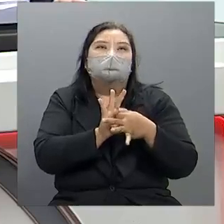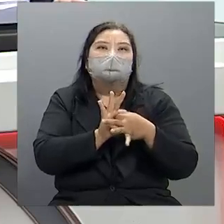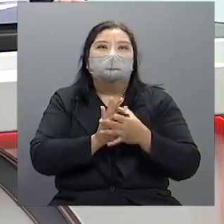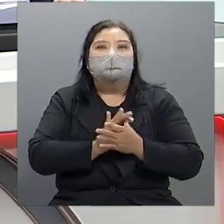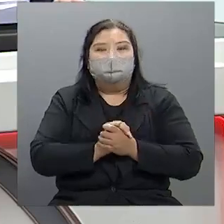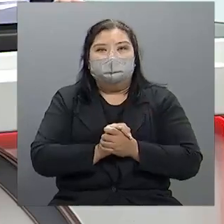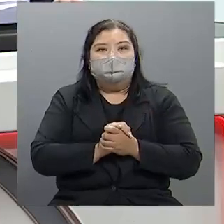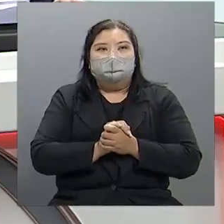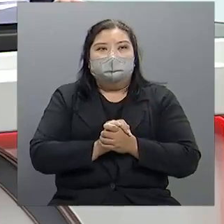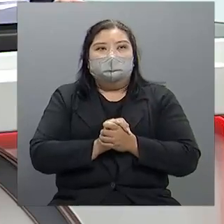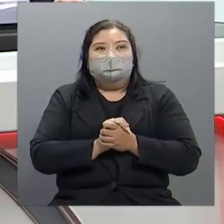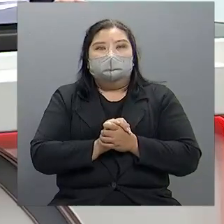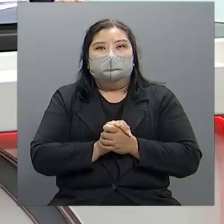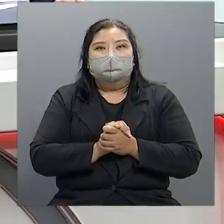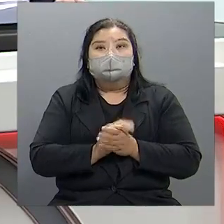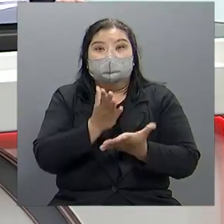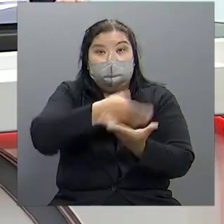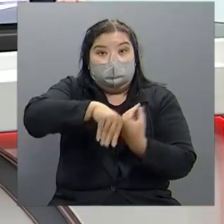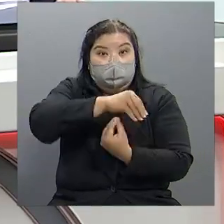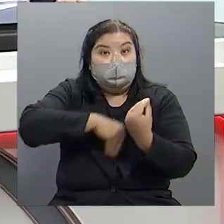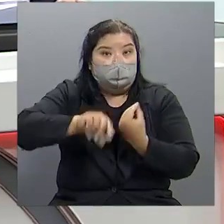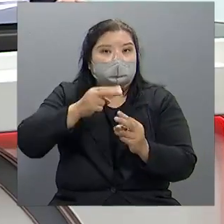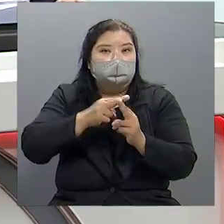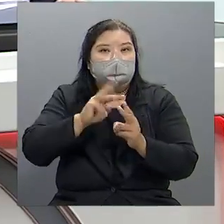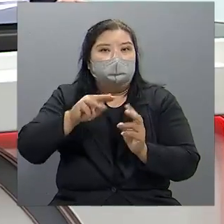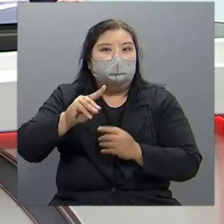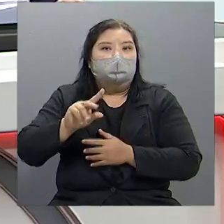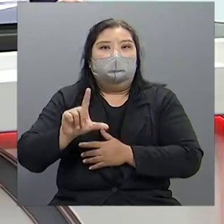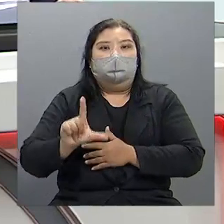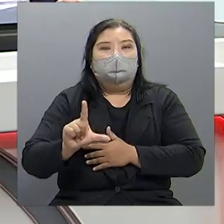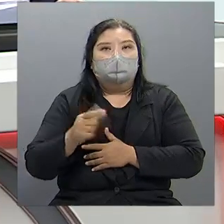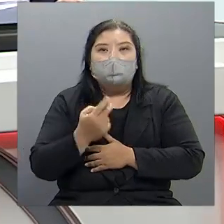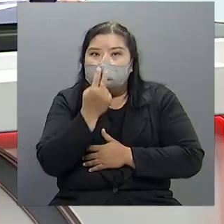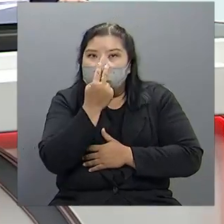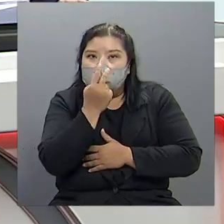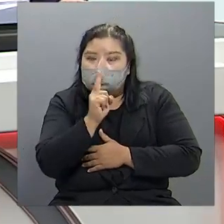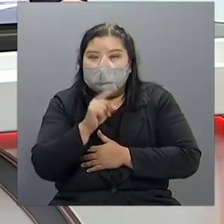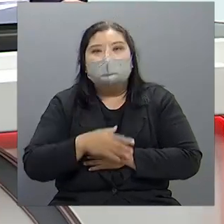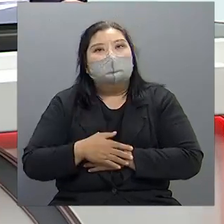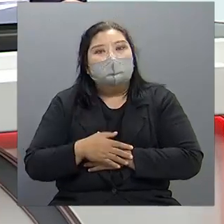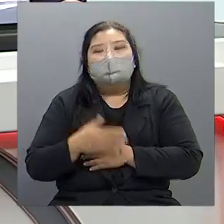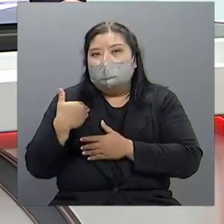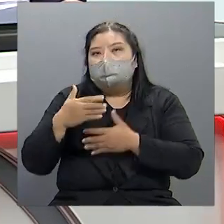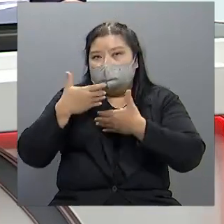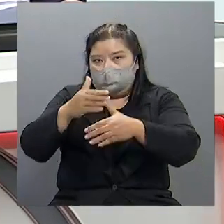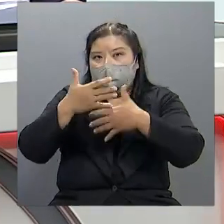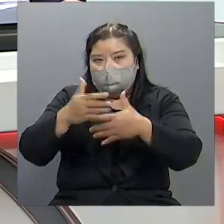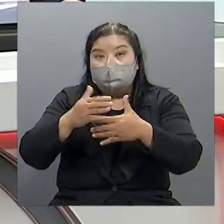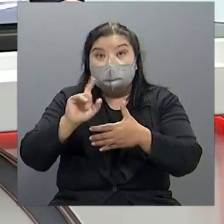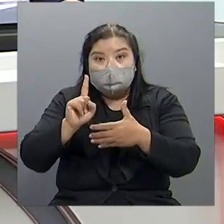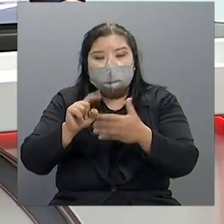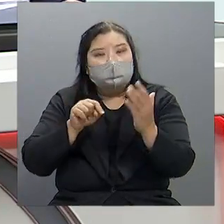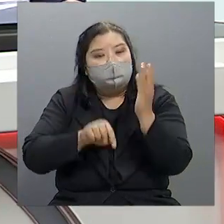จับสัญญาณเศรษฐกิจวันนี้ติดตามกับคุณพิมพ์พิมลพัญญานะนะคะจับชวนไปสำรวจการขนส่งวัตถุดิบอุตสาหกรรมที่มาบตาพุดที่ระยองค่